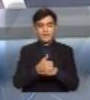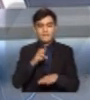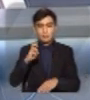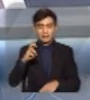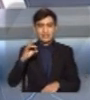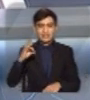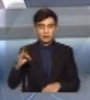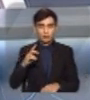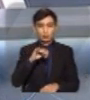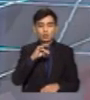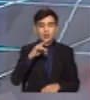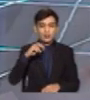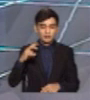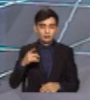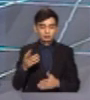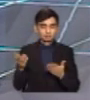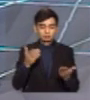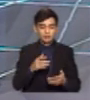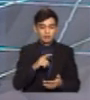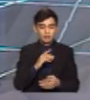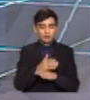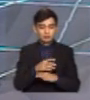Эйр» Нурлану Жумусултанову. Сегодня у нас в студии.